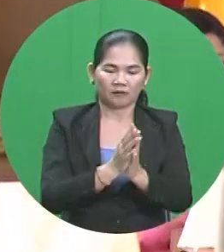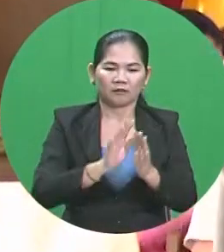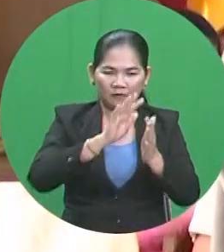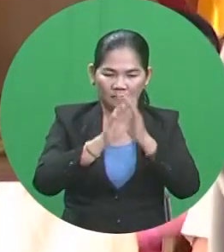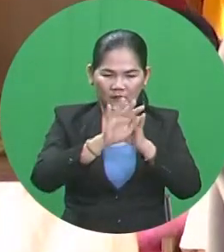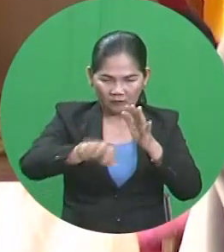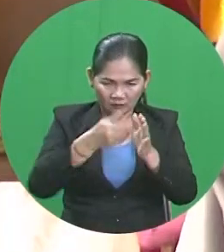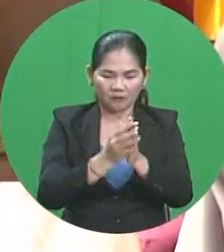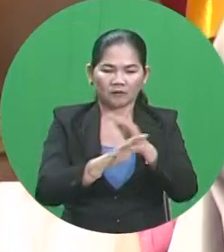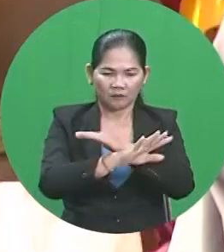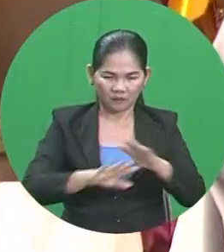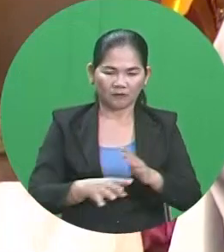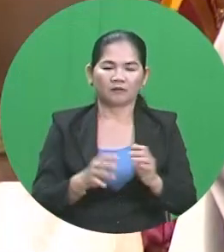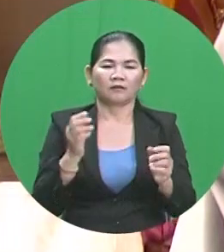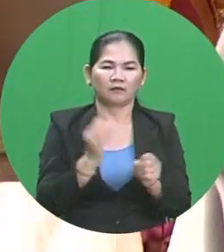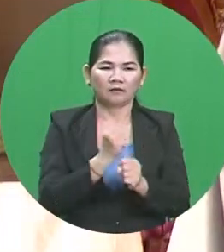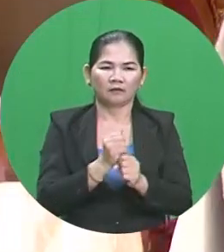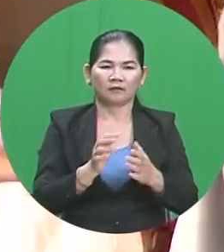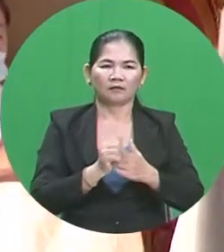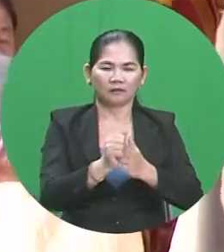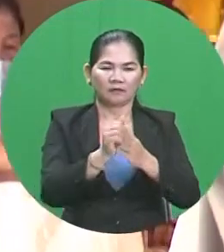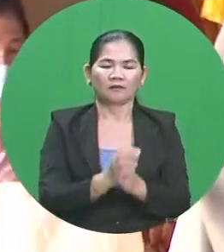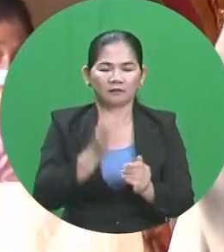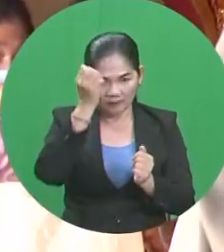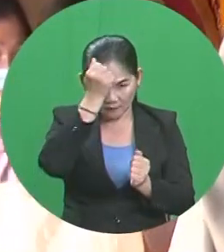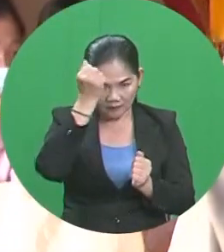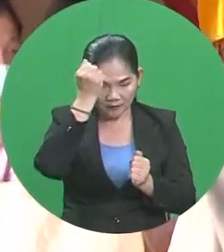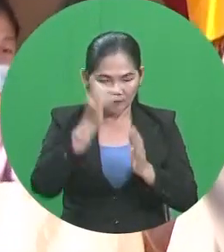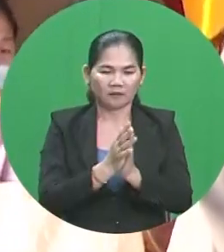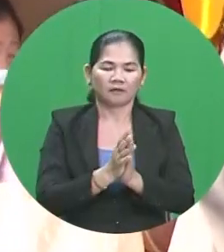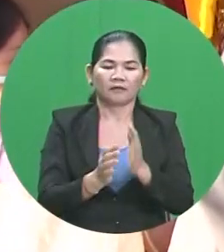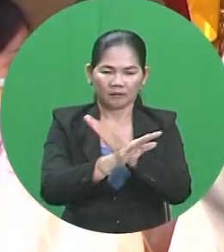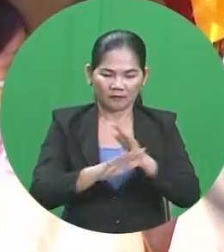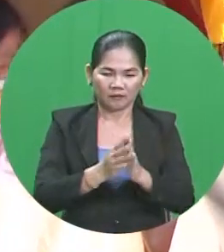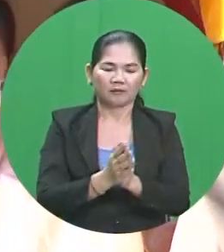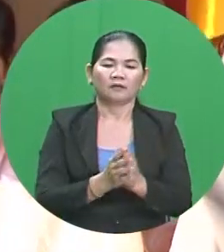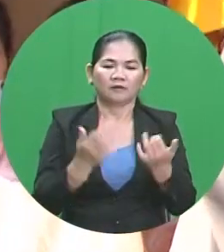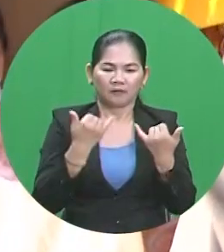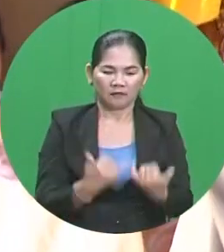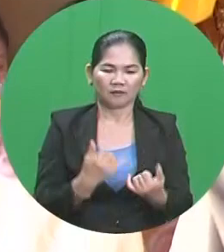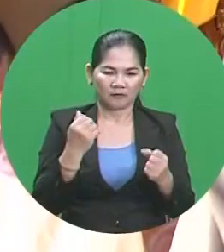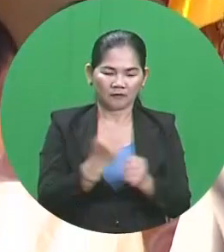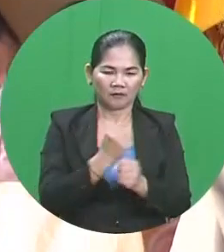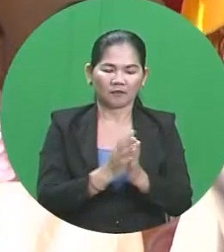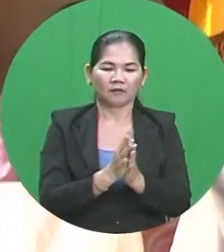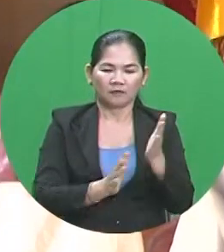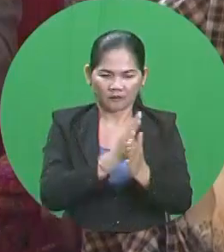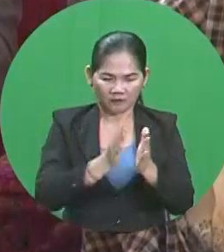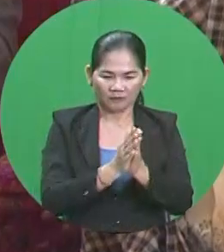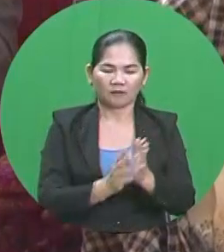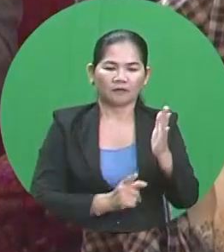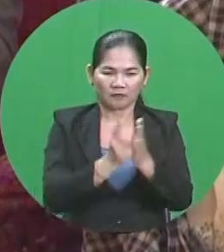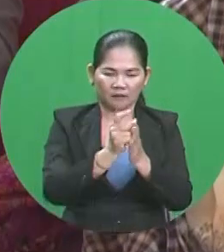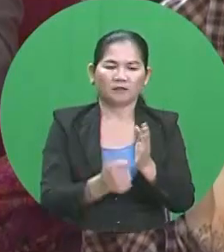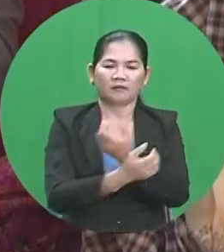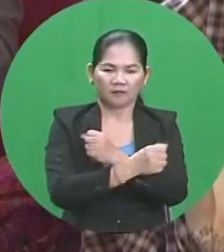សន្តិភាពម្យ៉ាងវិញទៀតការនាំគ្នាចងចាំនិងគិតដល់សន្តិភាពគ្រប់នាទីគឺនឹងធ្វើឲ្យប្រទេសយើងកាន់តែមាន